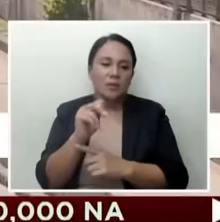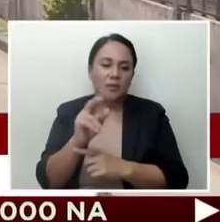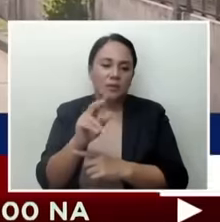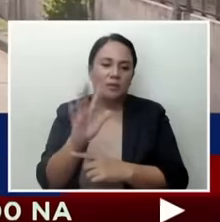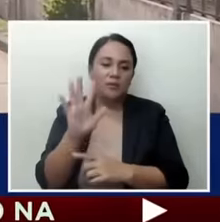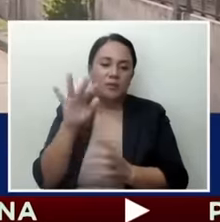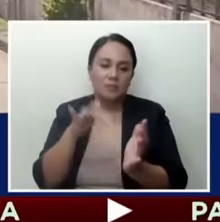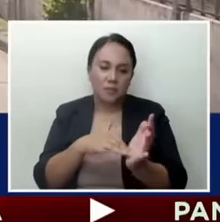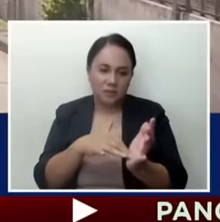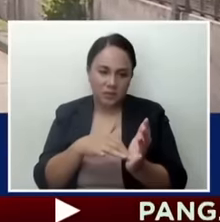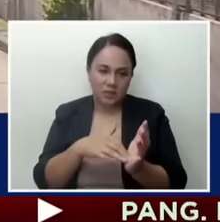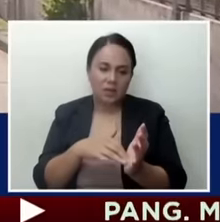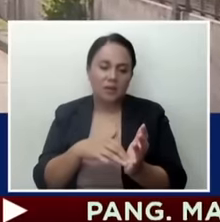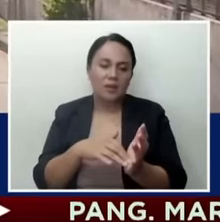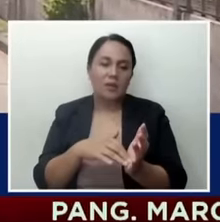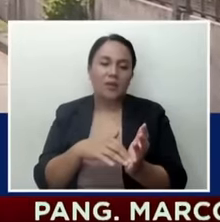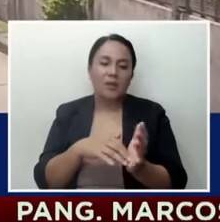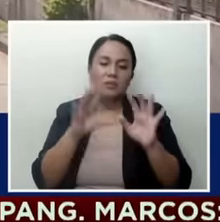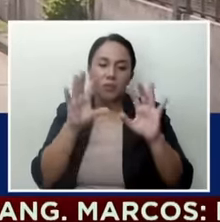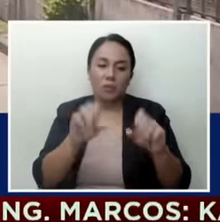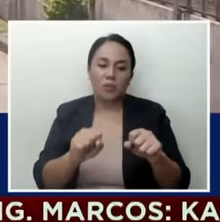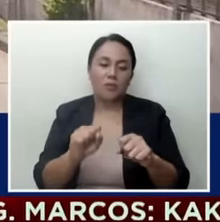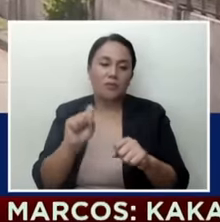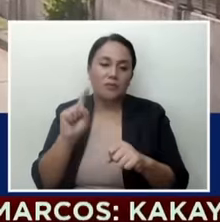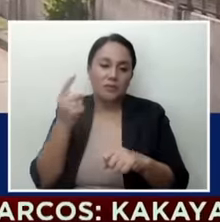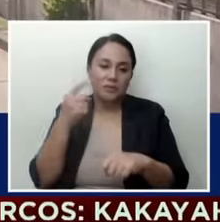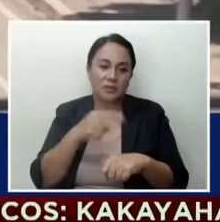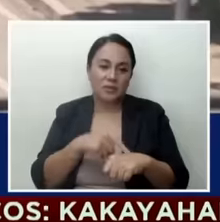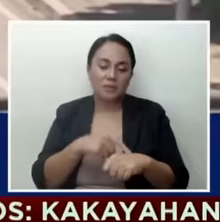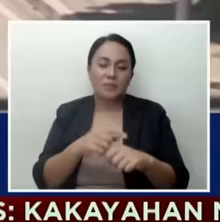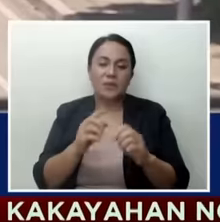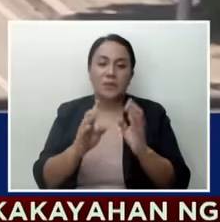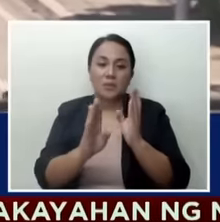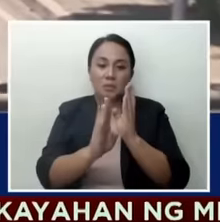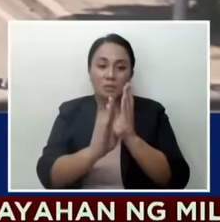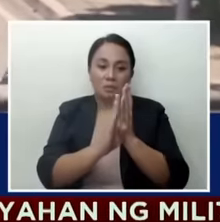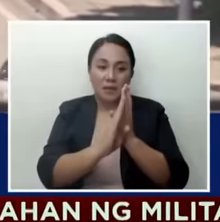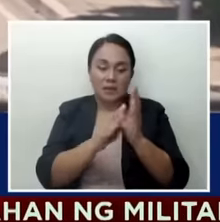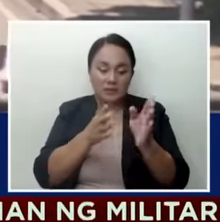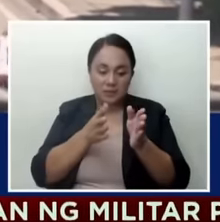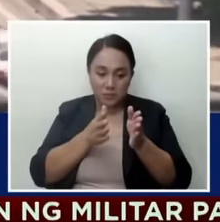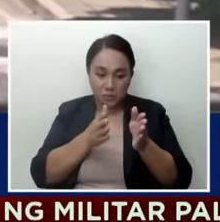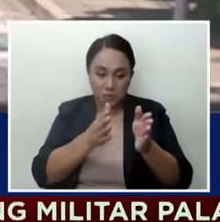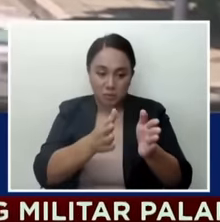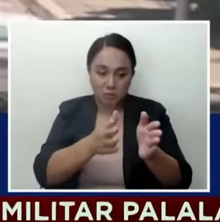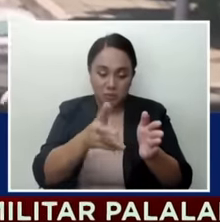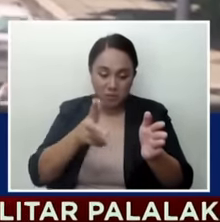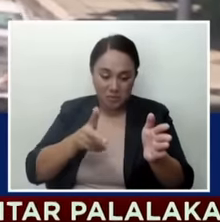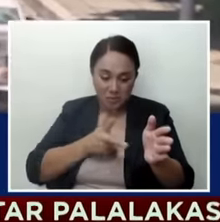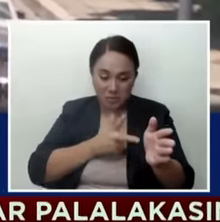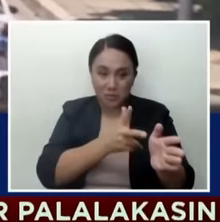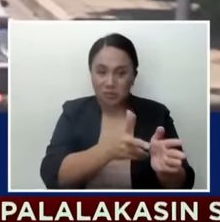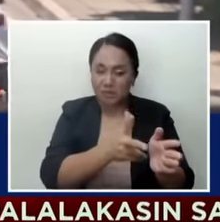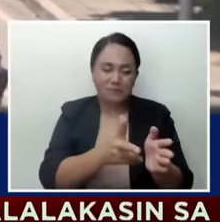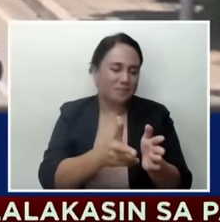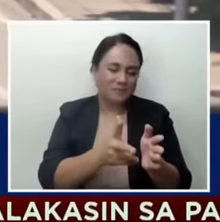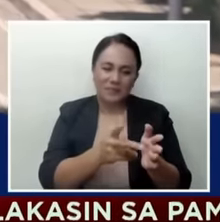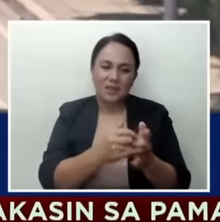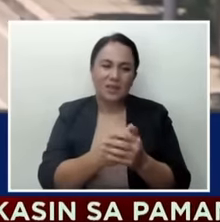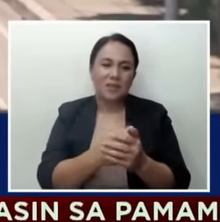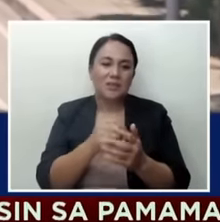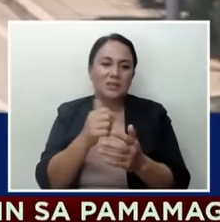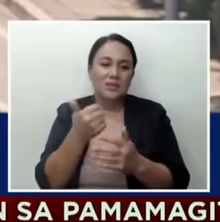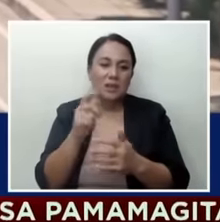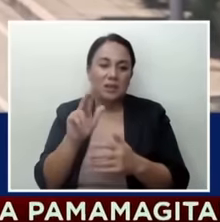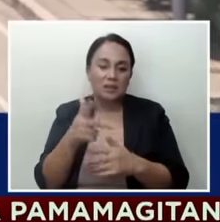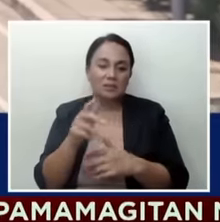na ang multa sa mahuhuli na gagamit ng EDSA bus lane sa first offense. 10,000 piso, isang buwang